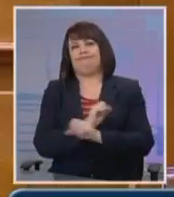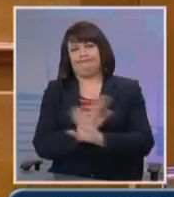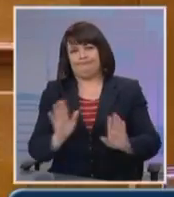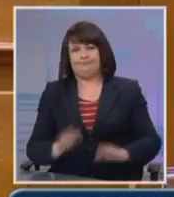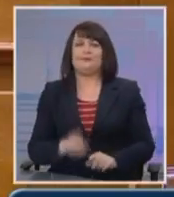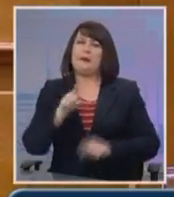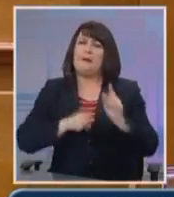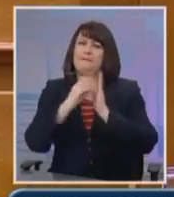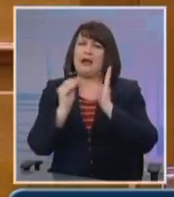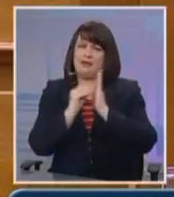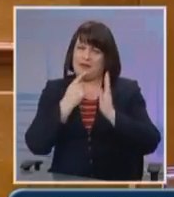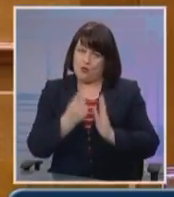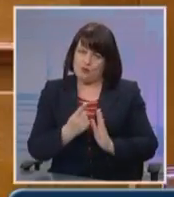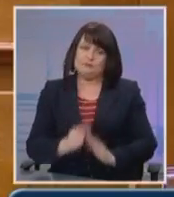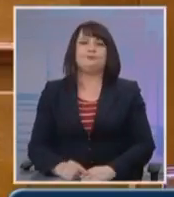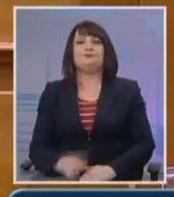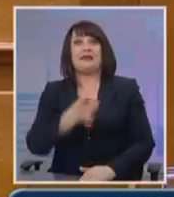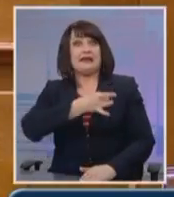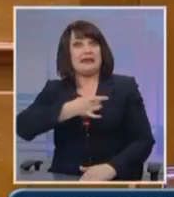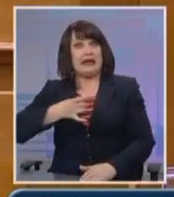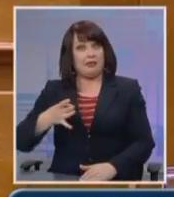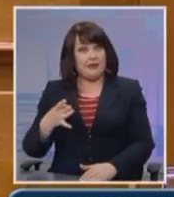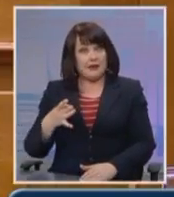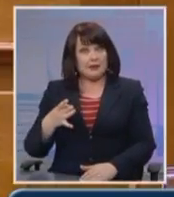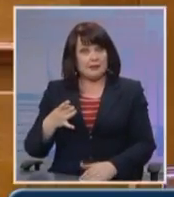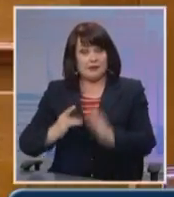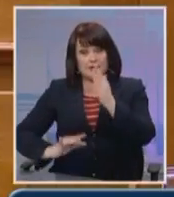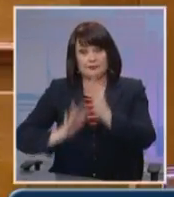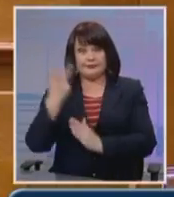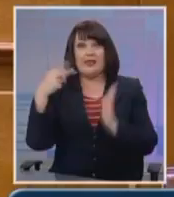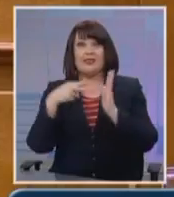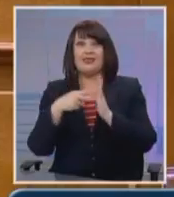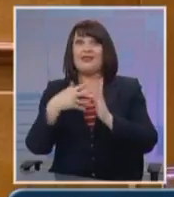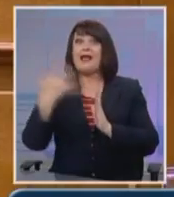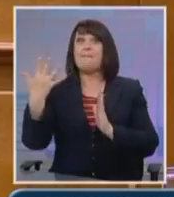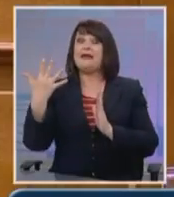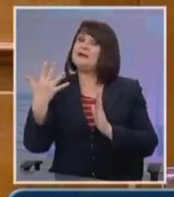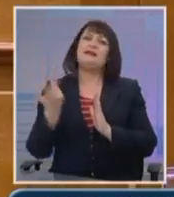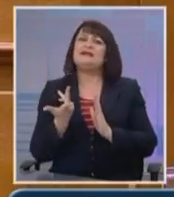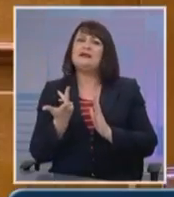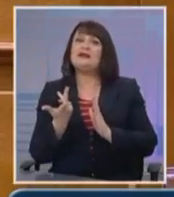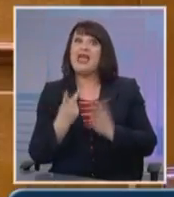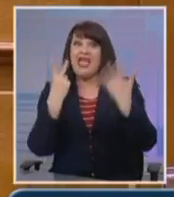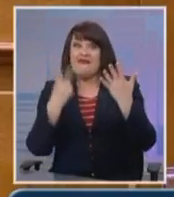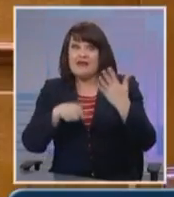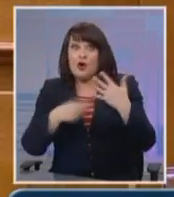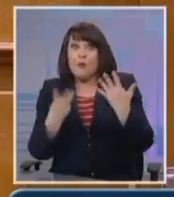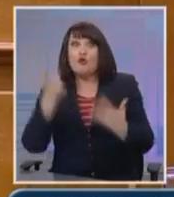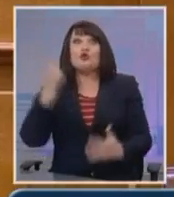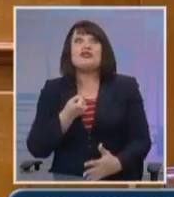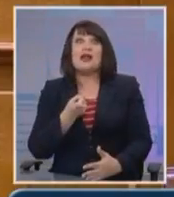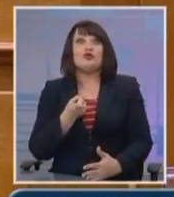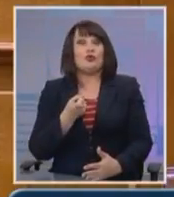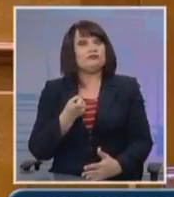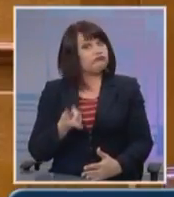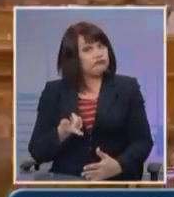Ενδεικτικά αναφέρω ότι η Ιρλανδία αναπτύχθηκε το 2015 με 7,8%